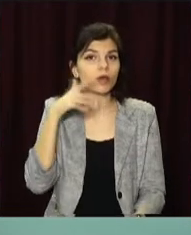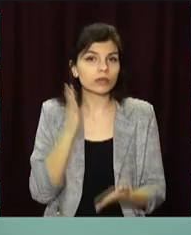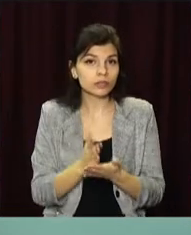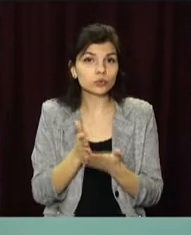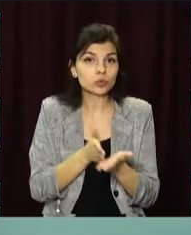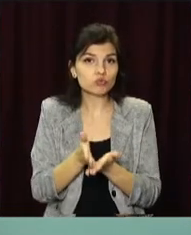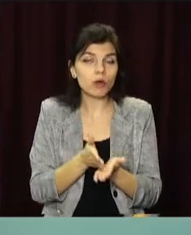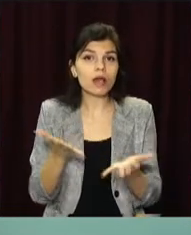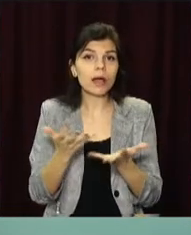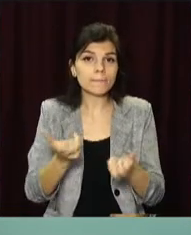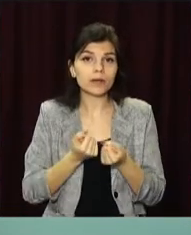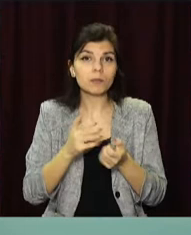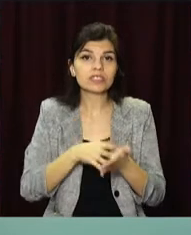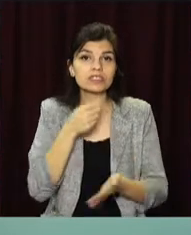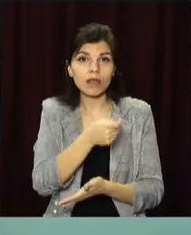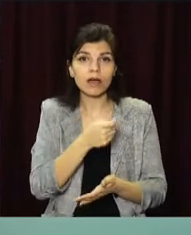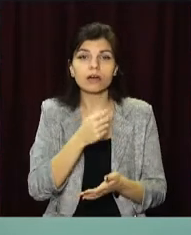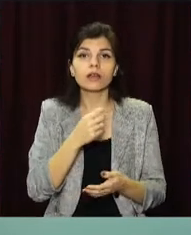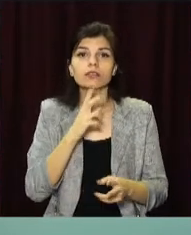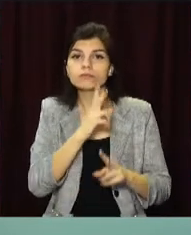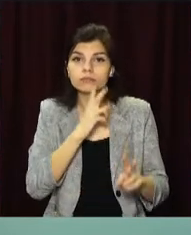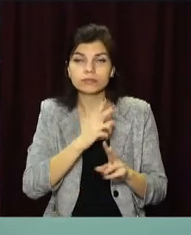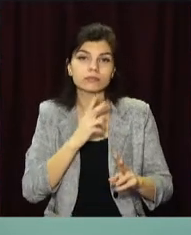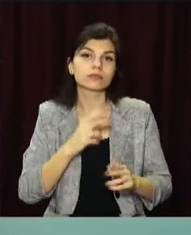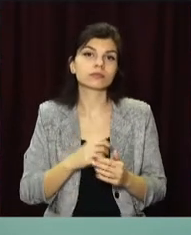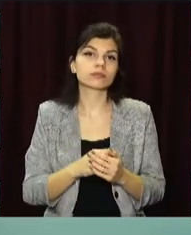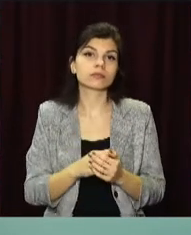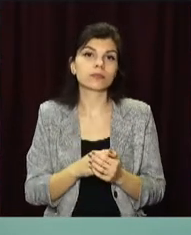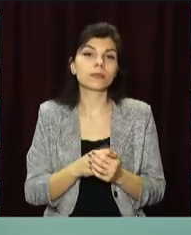працює диспетчерська служба, яка приймає